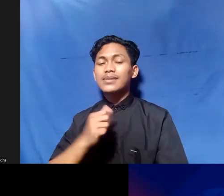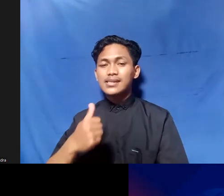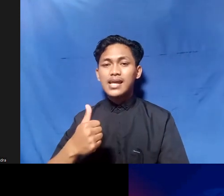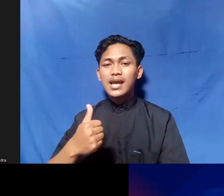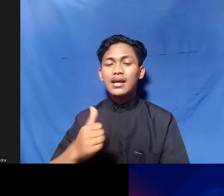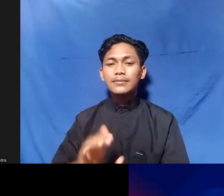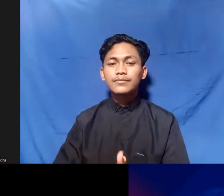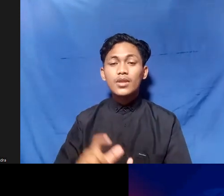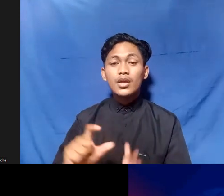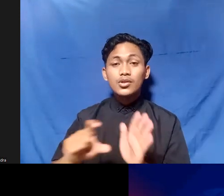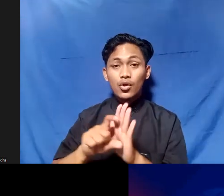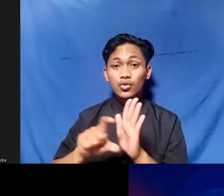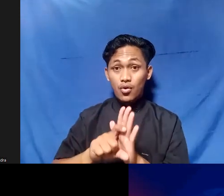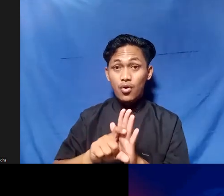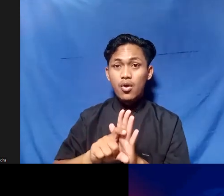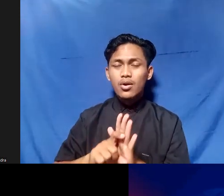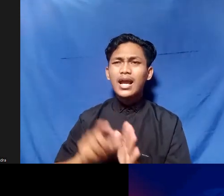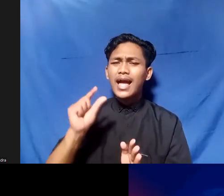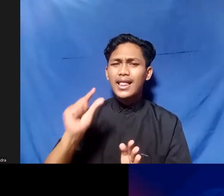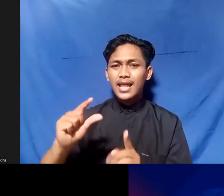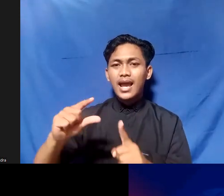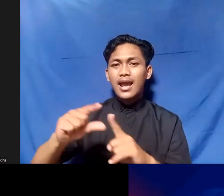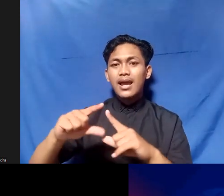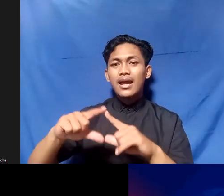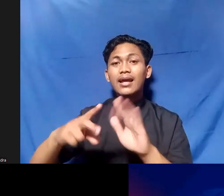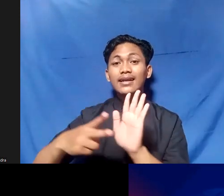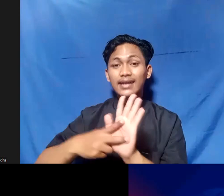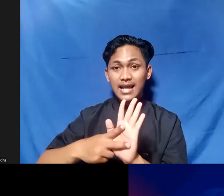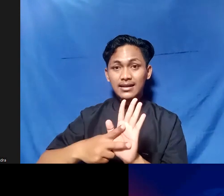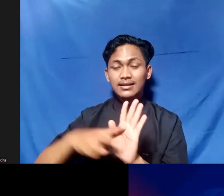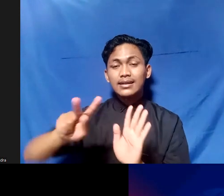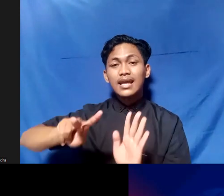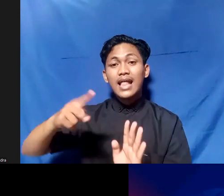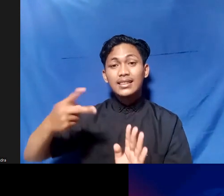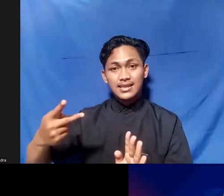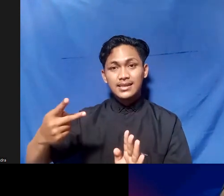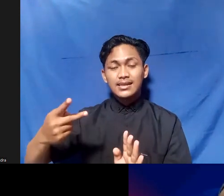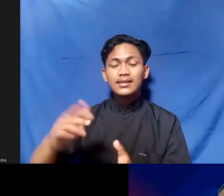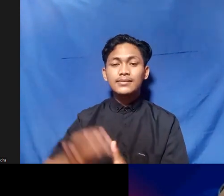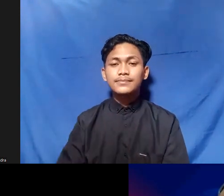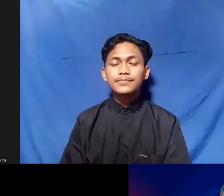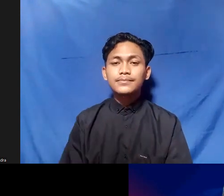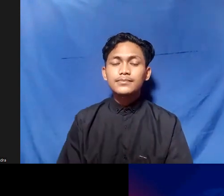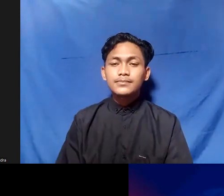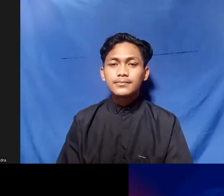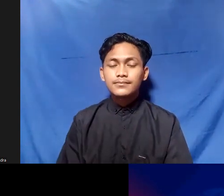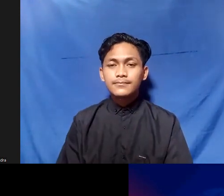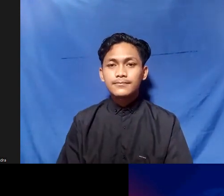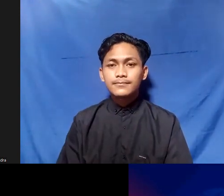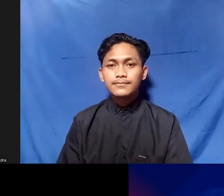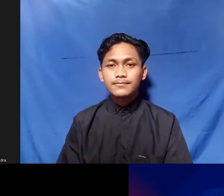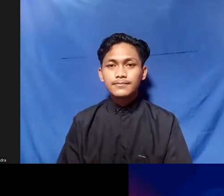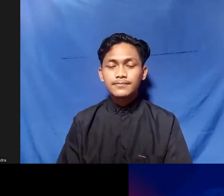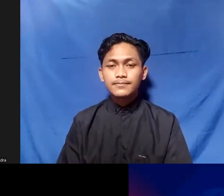misalnya kata dan bisa digunakan ya bisa diganti sekaligus dan itu bisa dengan trik-trik begitu Mas